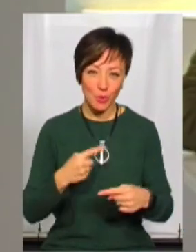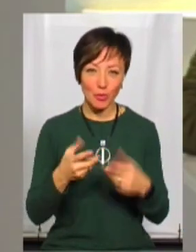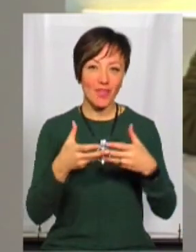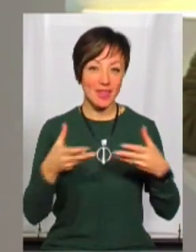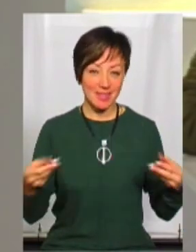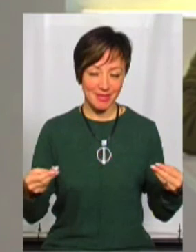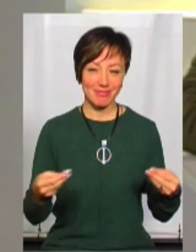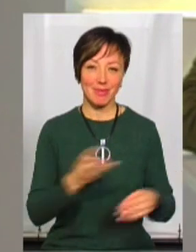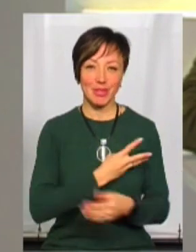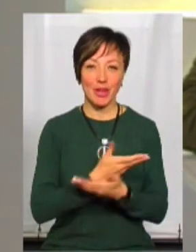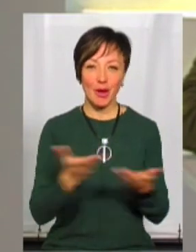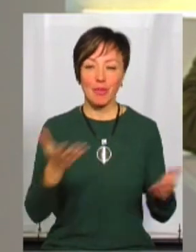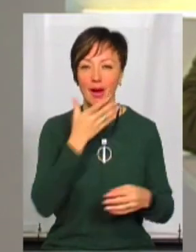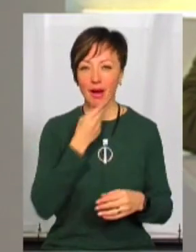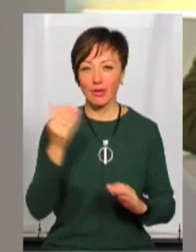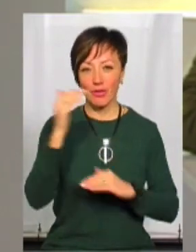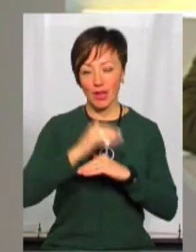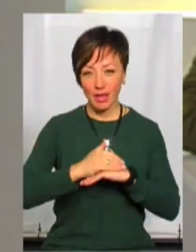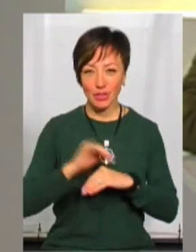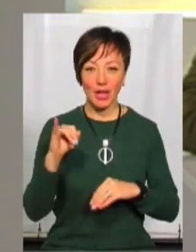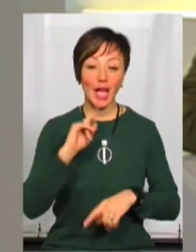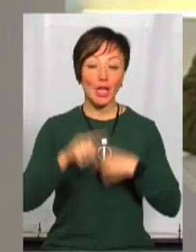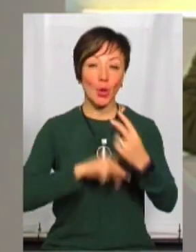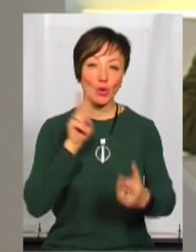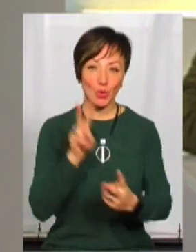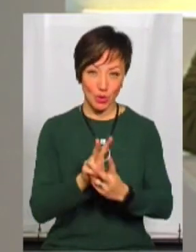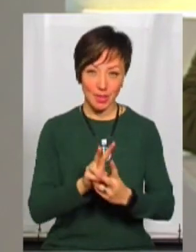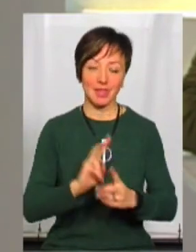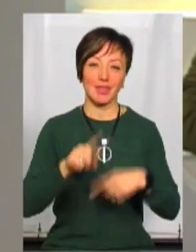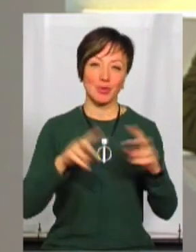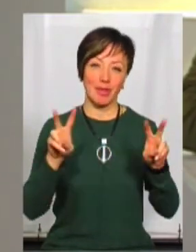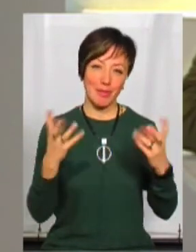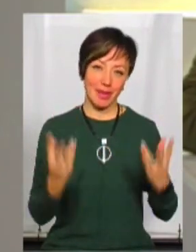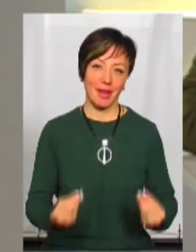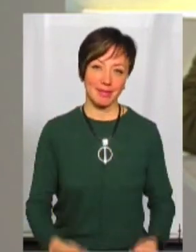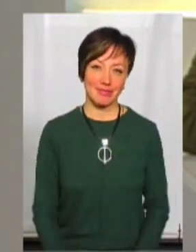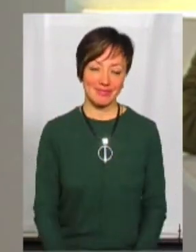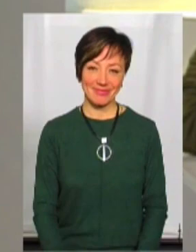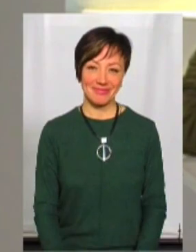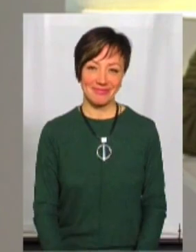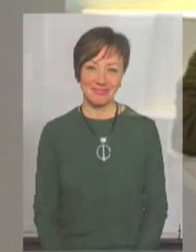наступної весни. Бажаю всім гарного вечора та до зустрічі у наступній темі дня.